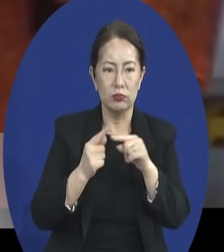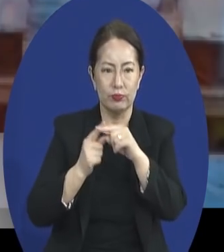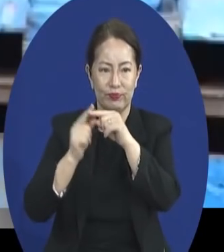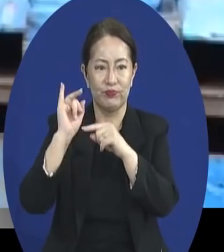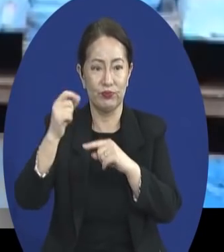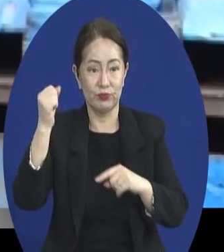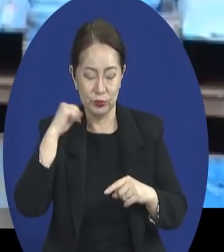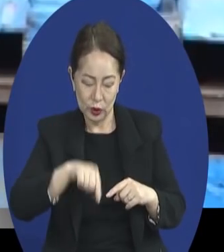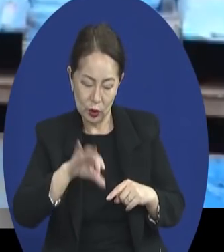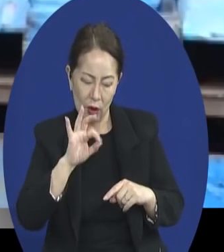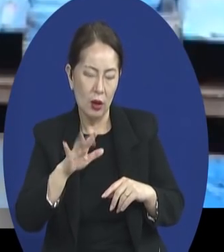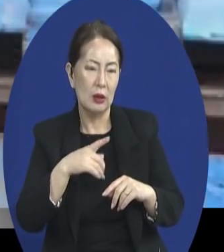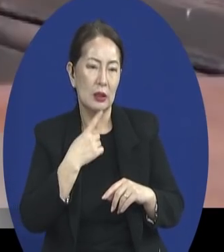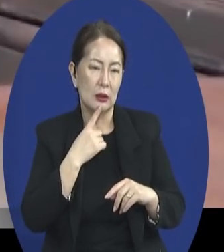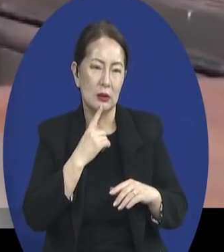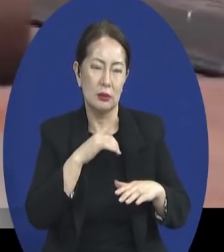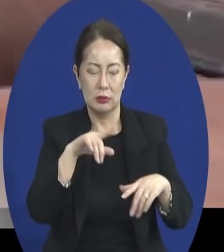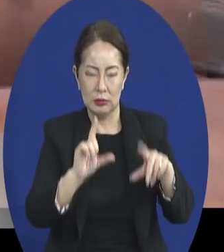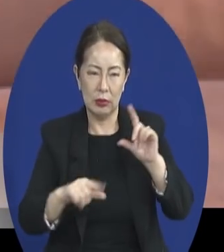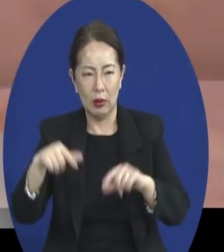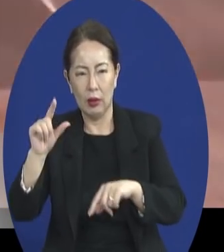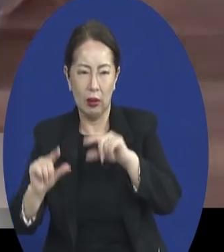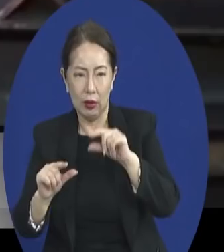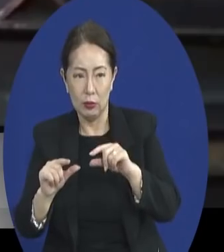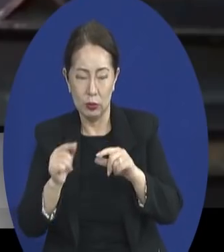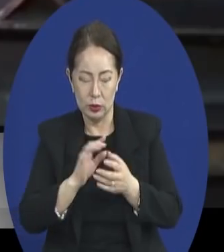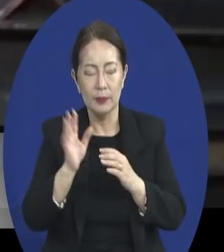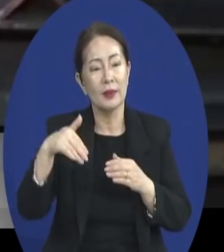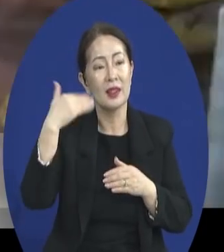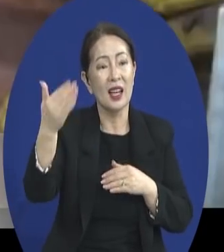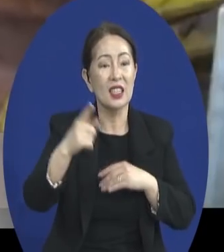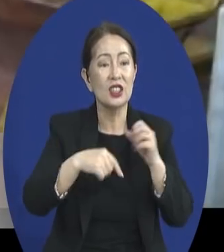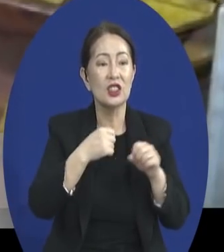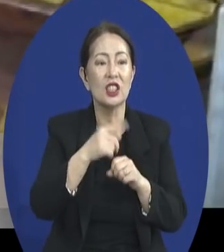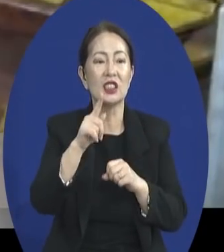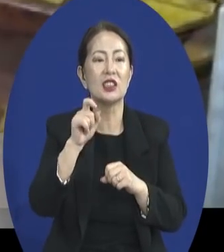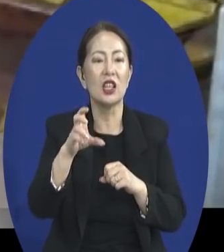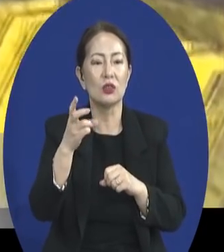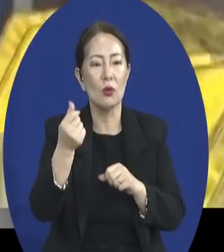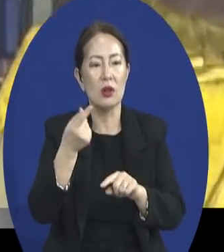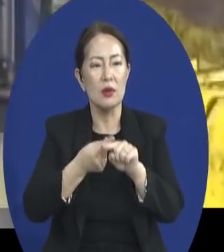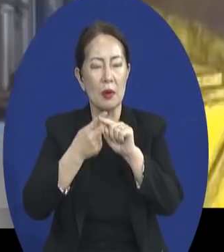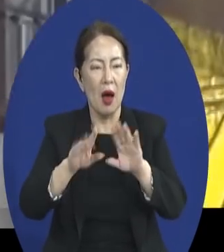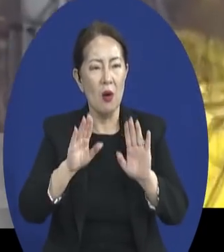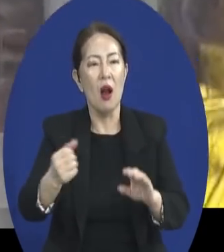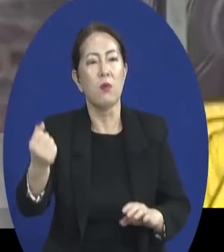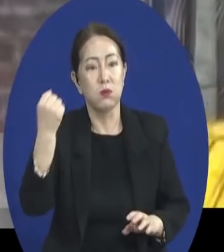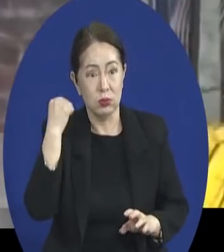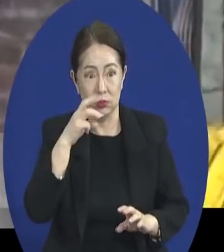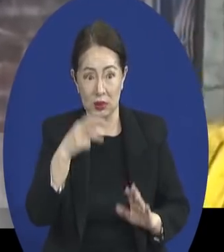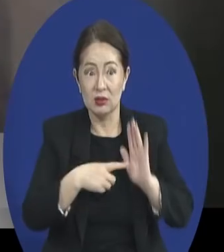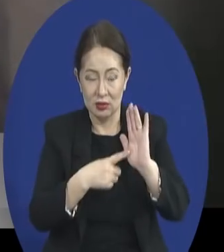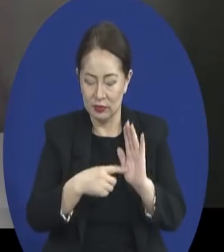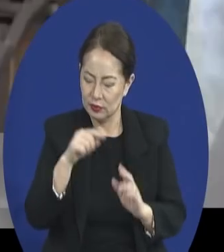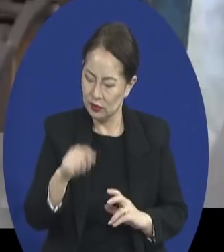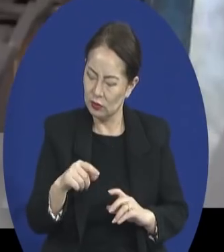онд ихээхэн савлгаатай байсан ч түүхий эдийн зах зээлийн шинжээчд ирэх жилүүдэд зэсийн ханш өссөөр байх таамгийг хэвээр үлдээж байгаа. За Goldman Sachs банкын хувьд